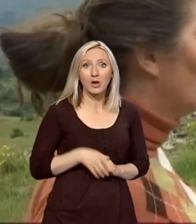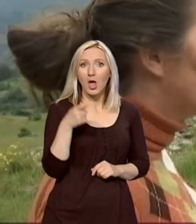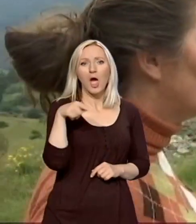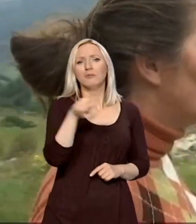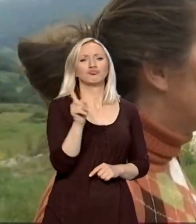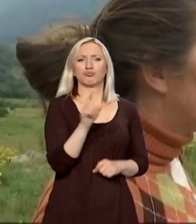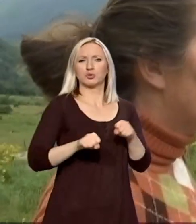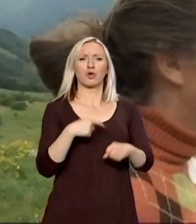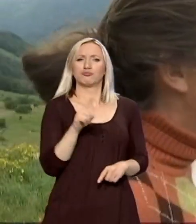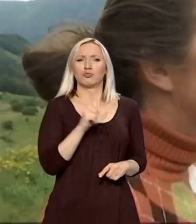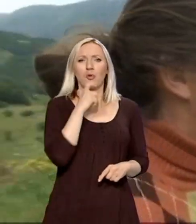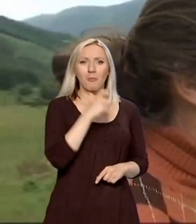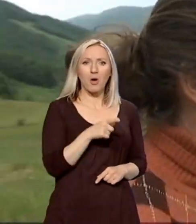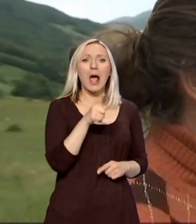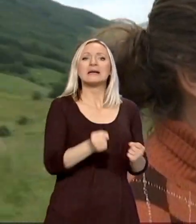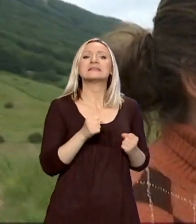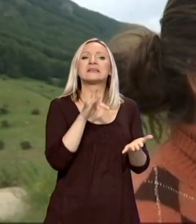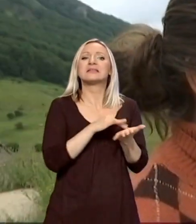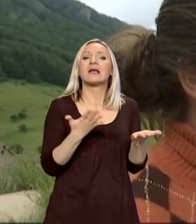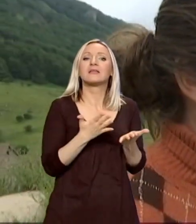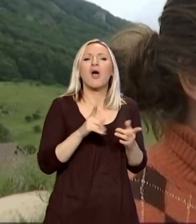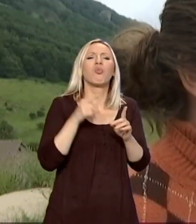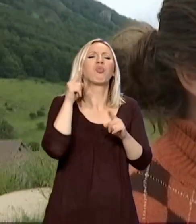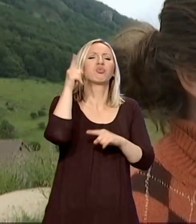Ne. Ne. Koliko ima do ski centra? Dosta.